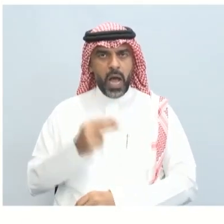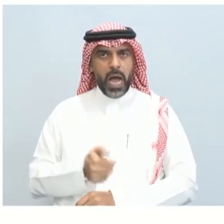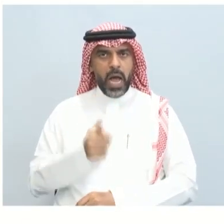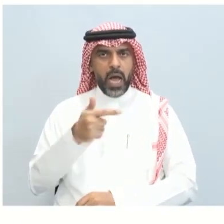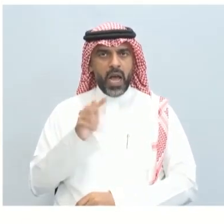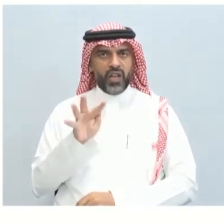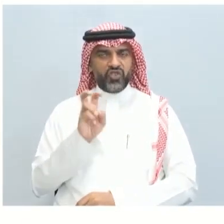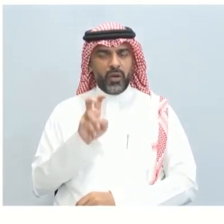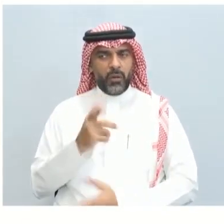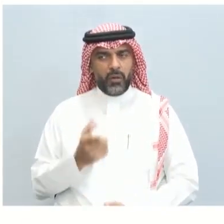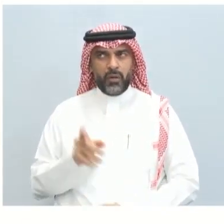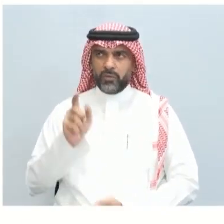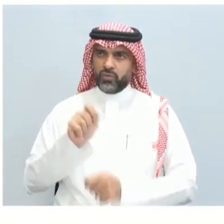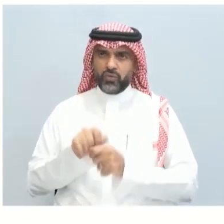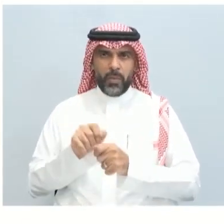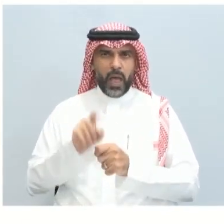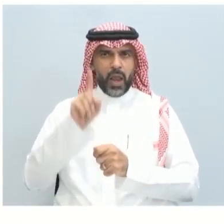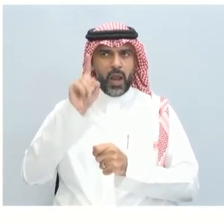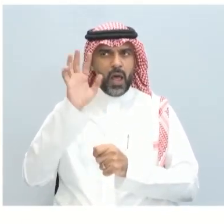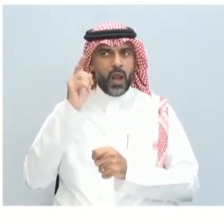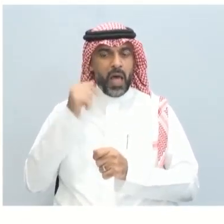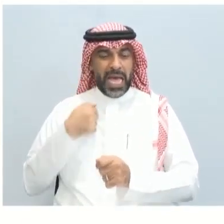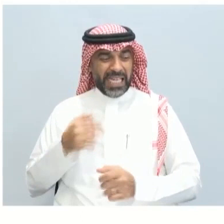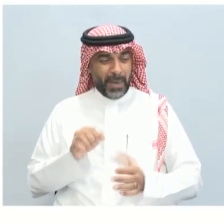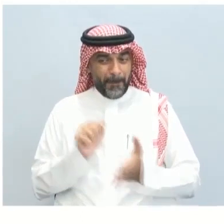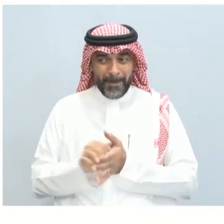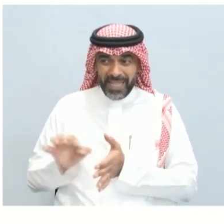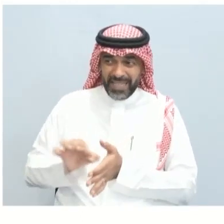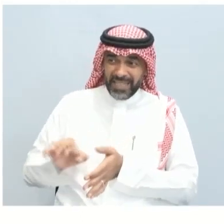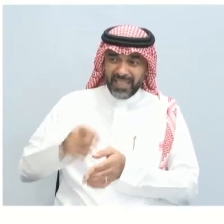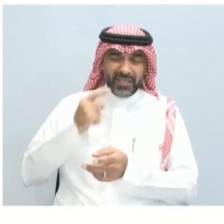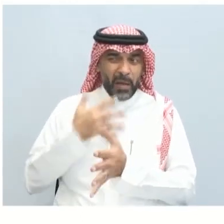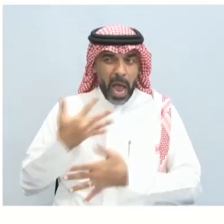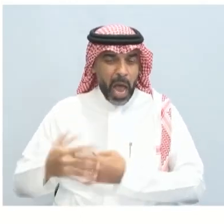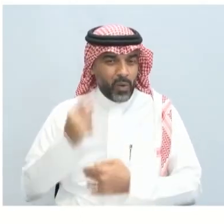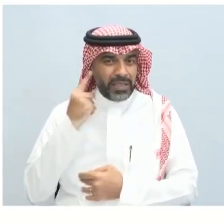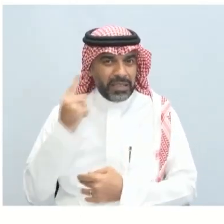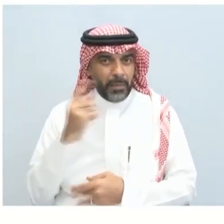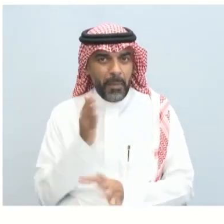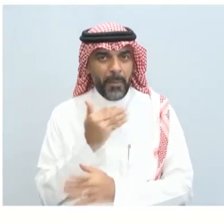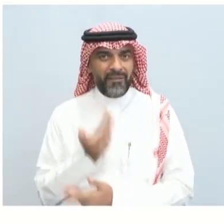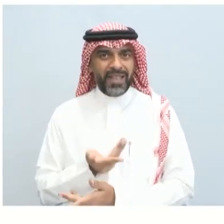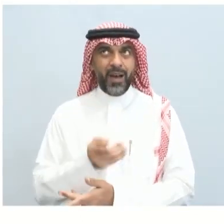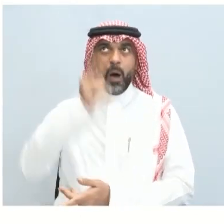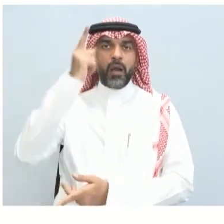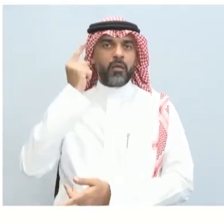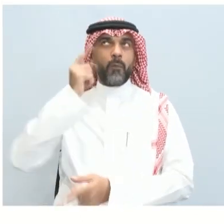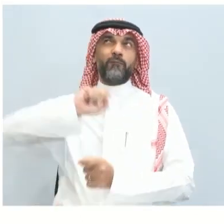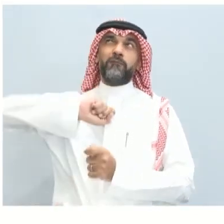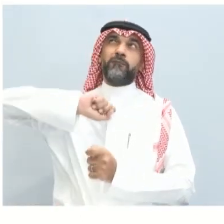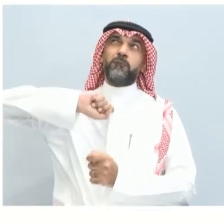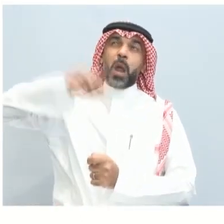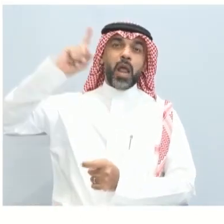دلاء الاستحقاق له هل هذه كل الدلائل لا وانما جزء من كل هذه بعض